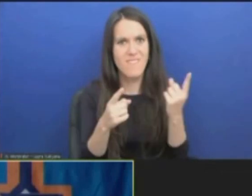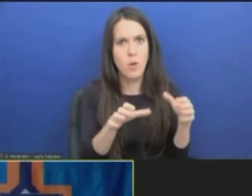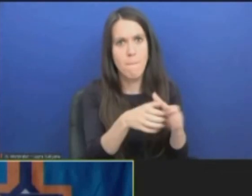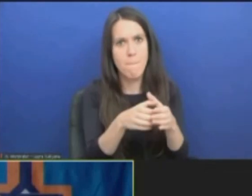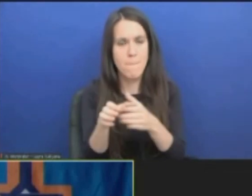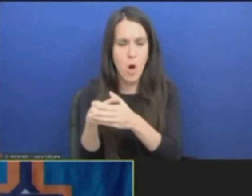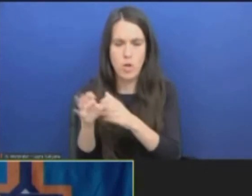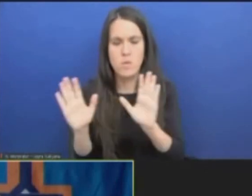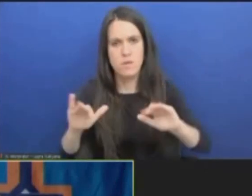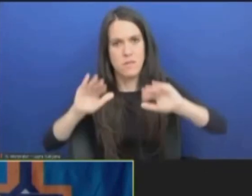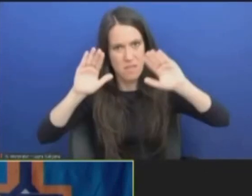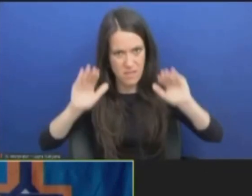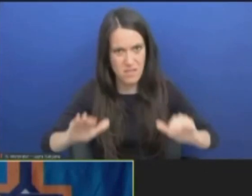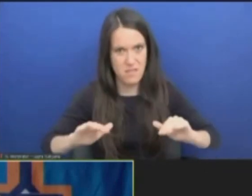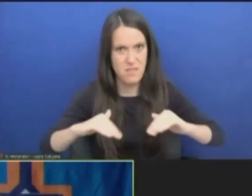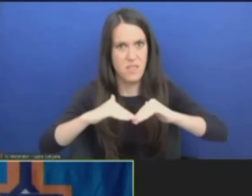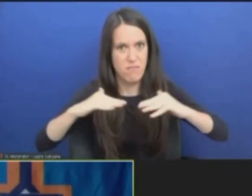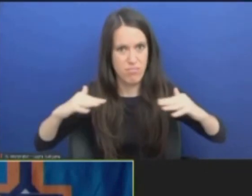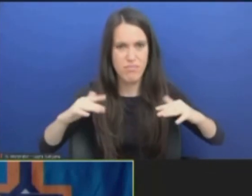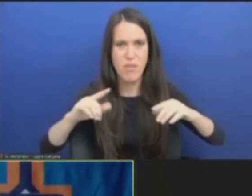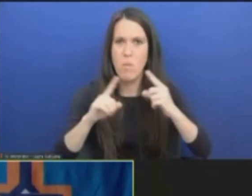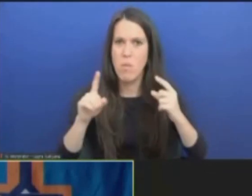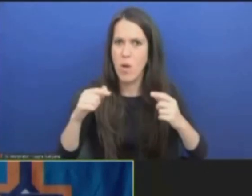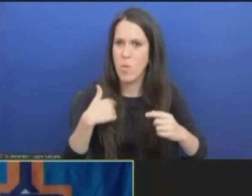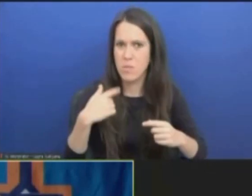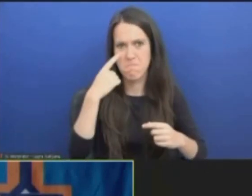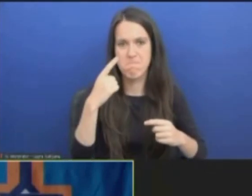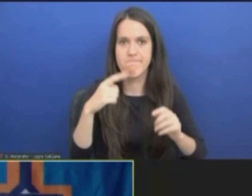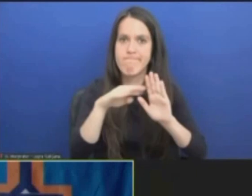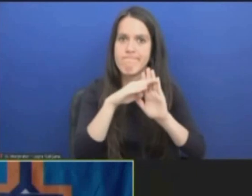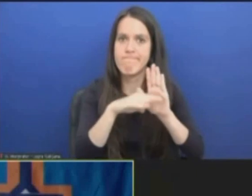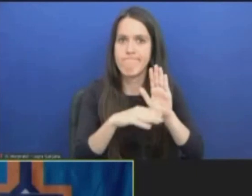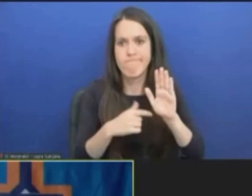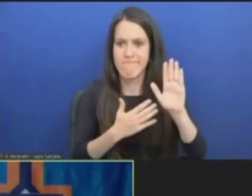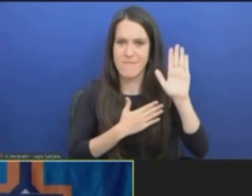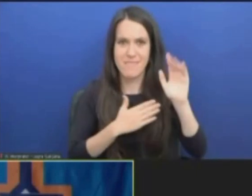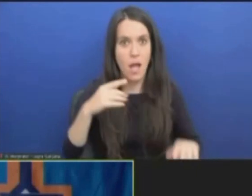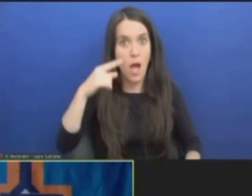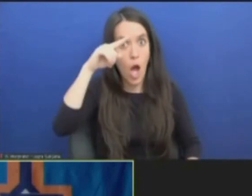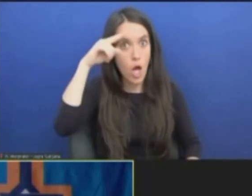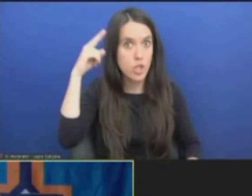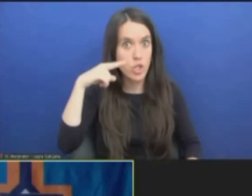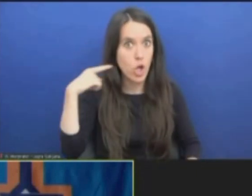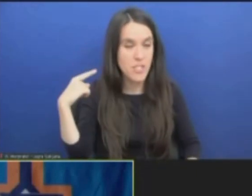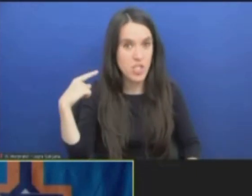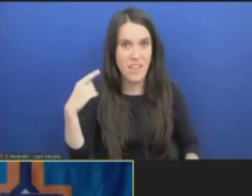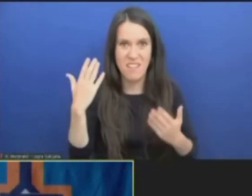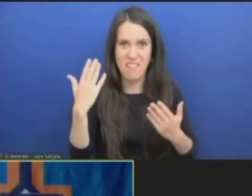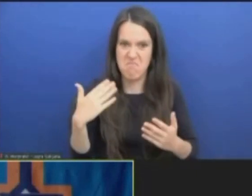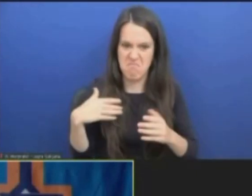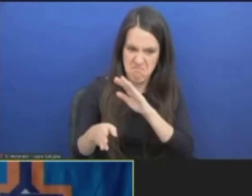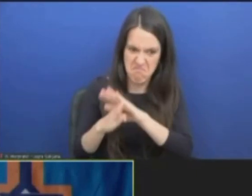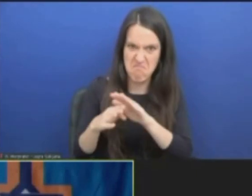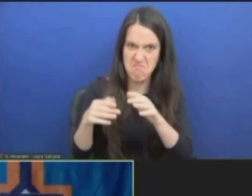изображение в восковых манекенах погибших и задержанных армянских добровольцев сотни касок армянских добровольцев погибших во время войны и